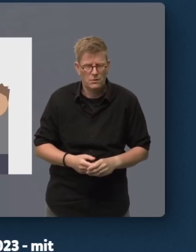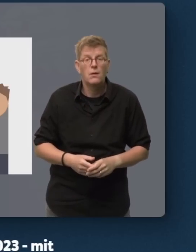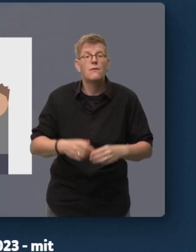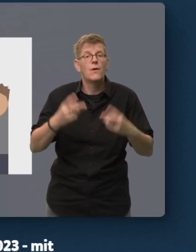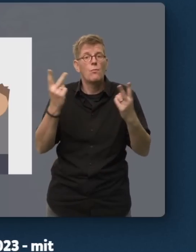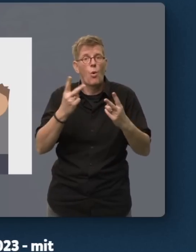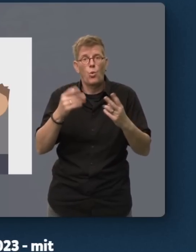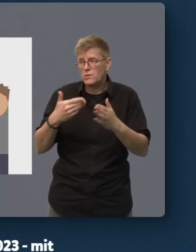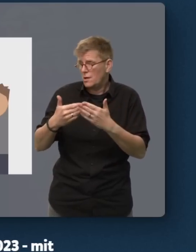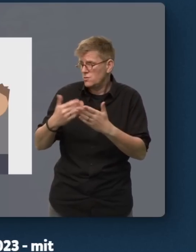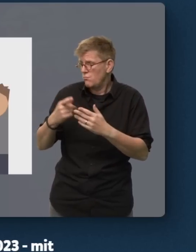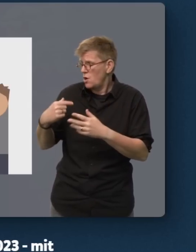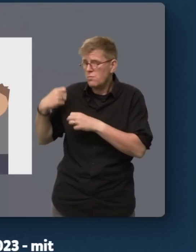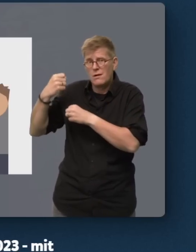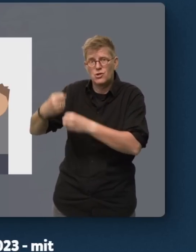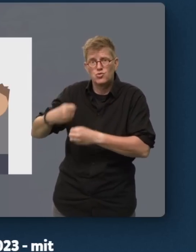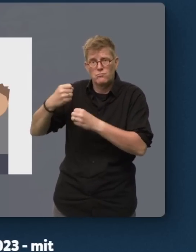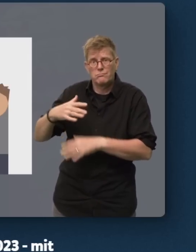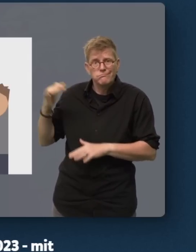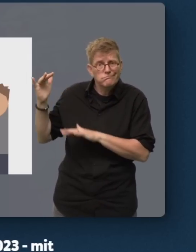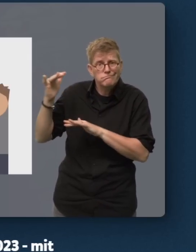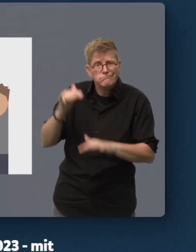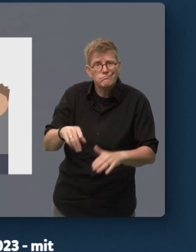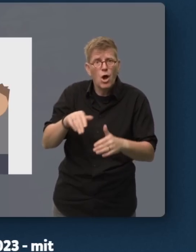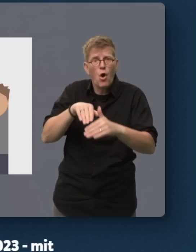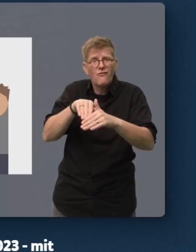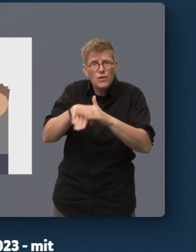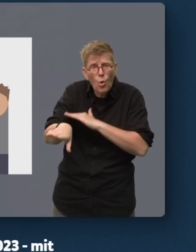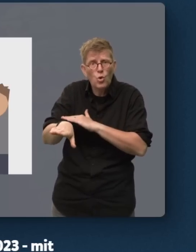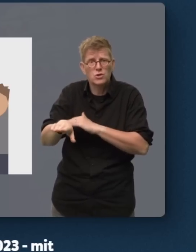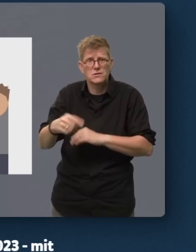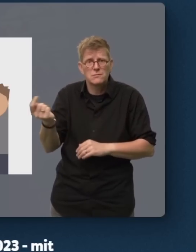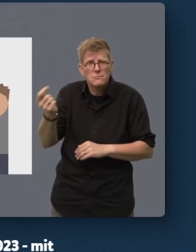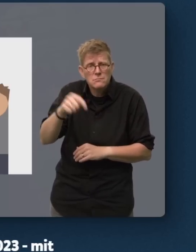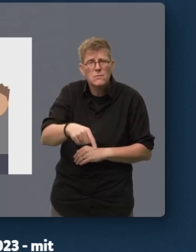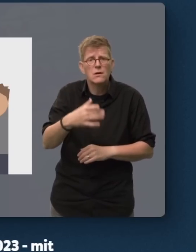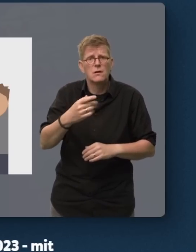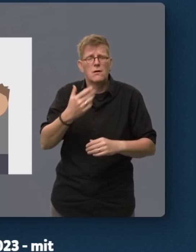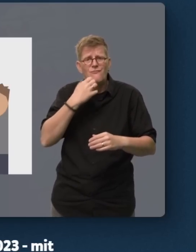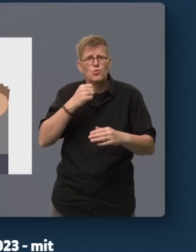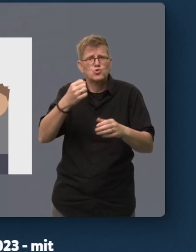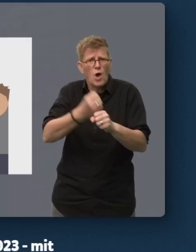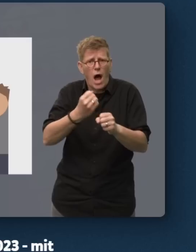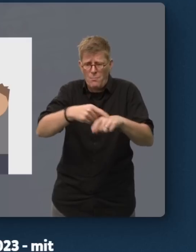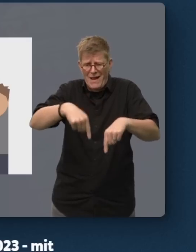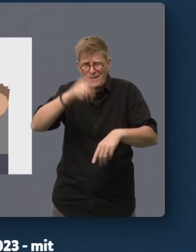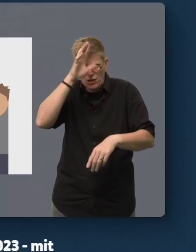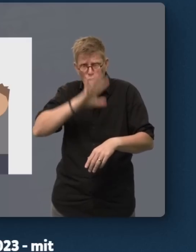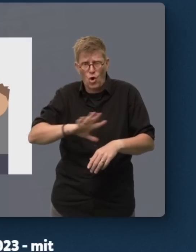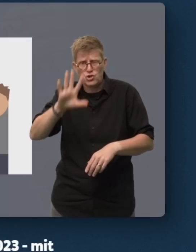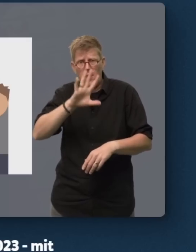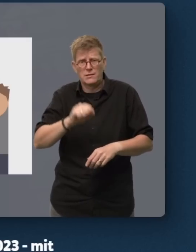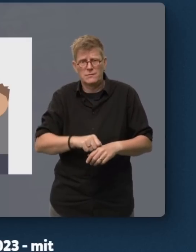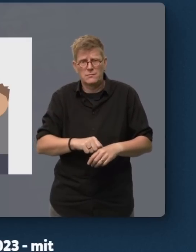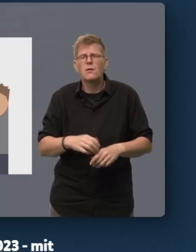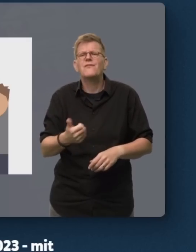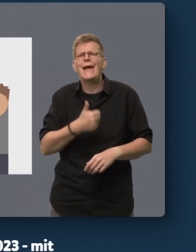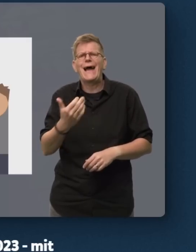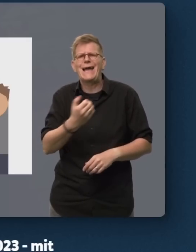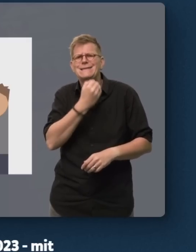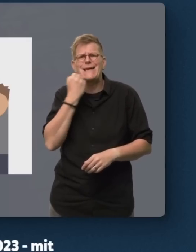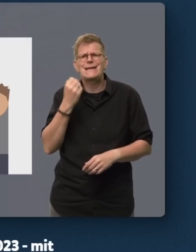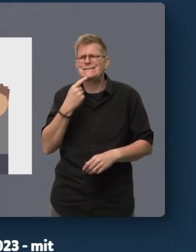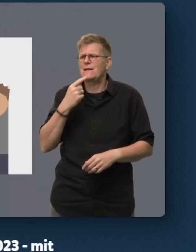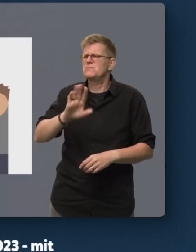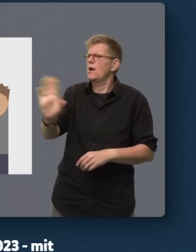Ländern nach Deutschland gekommen sind weil sie fliehen mussten oder weil sie hier arbeiten wollen rechtsextreme finden die sollen weg